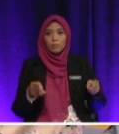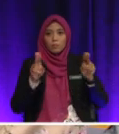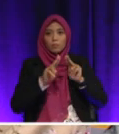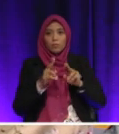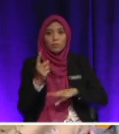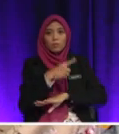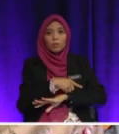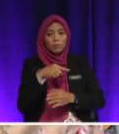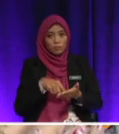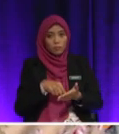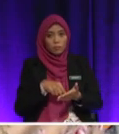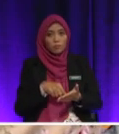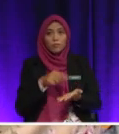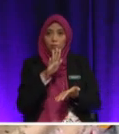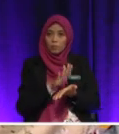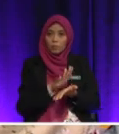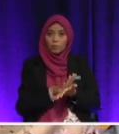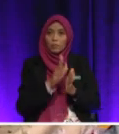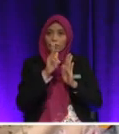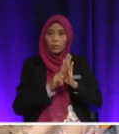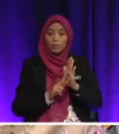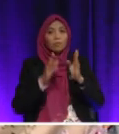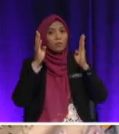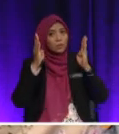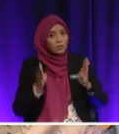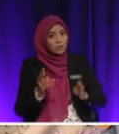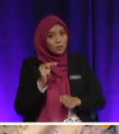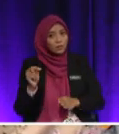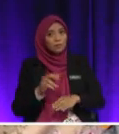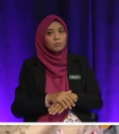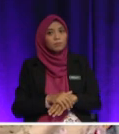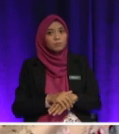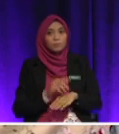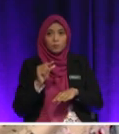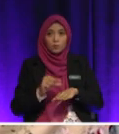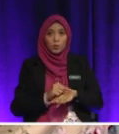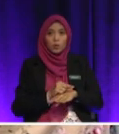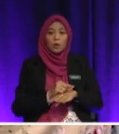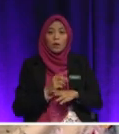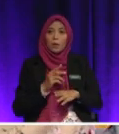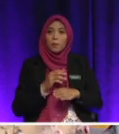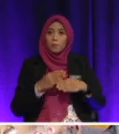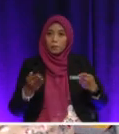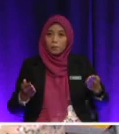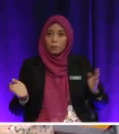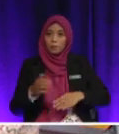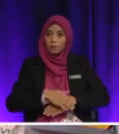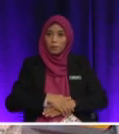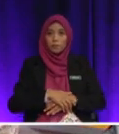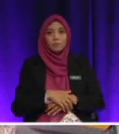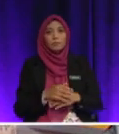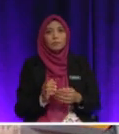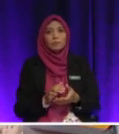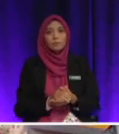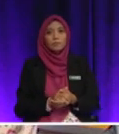ini kita kenali sebagai sekolah kebangsaan ya menggunakan bahasa Melayu manakala sekolah jenis umum ataupun hal ini